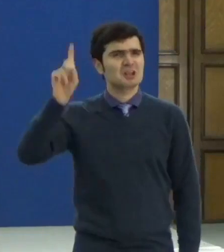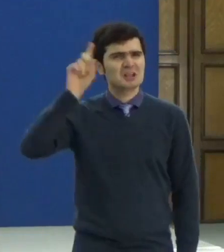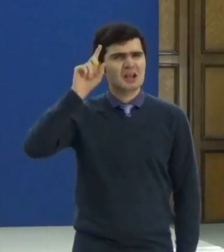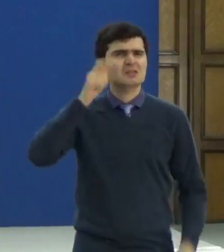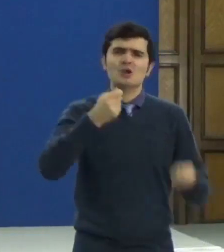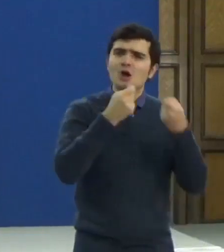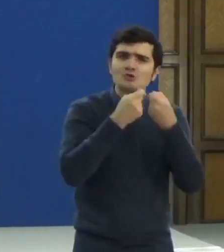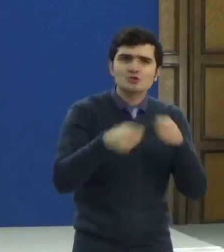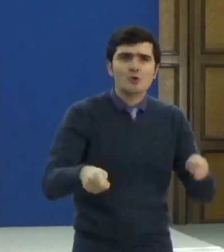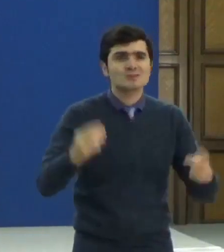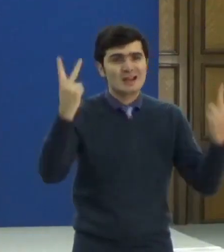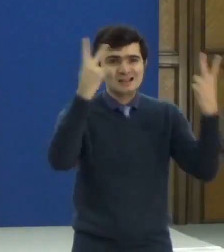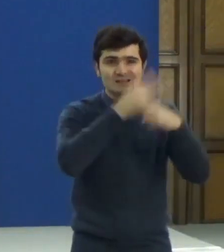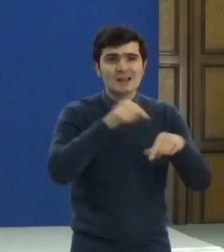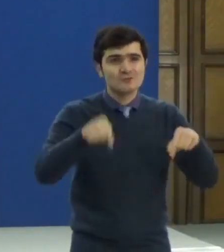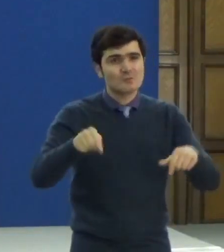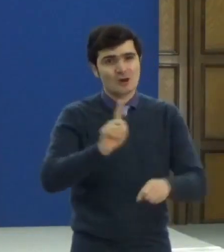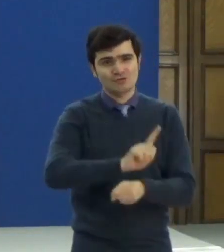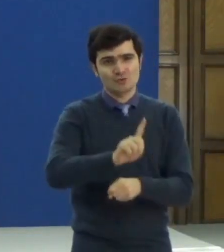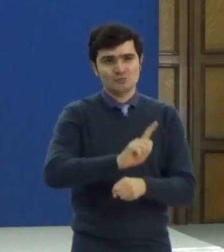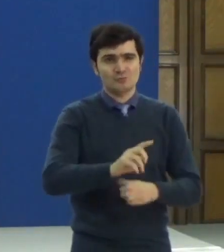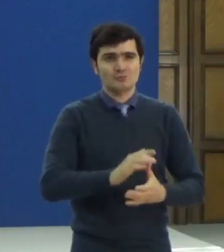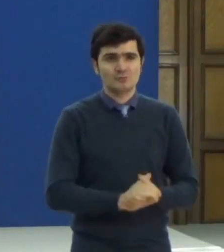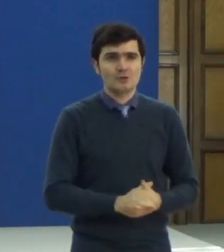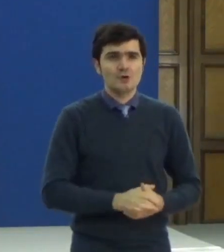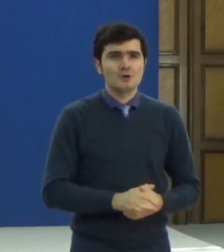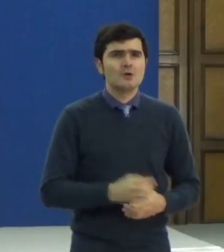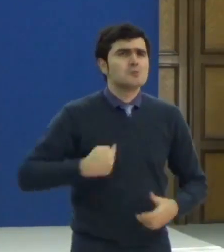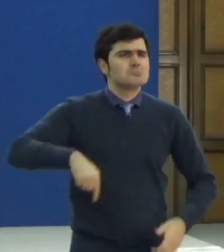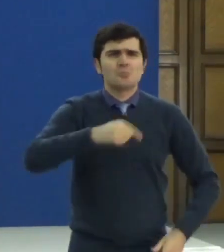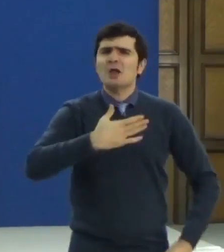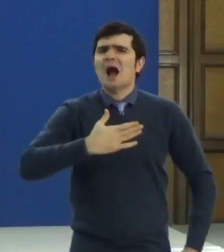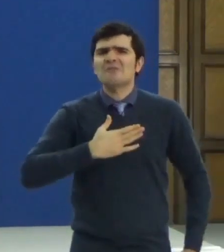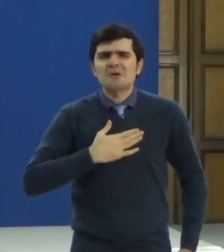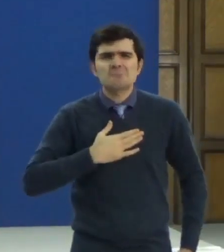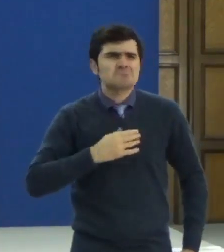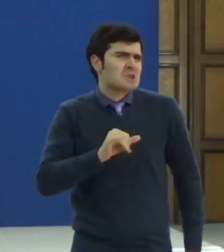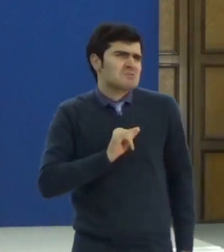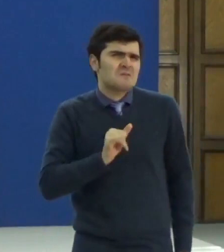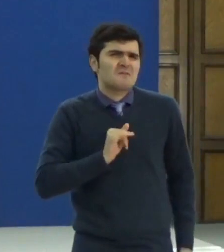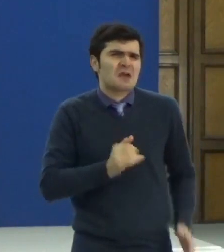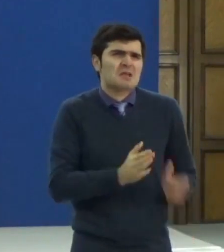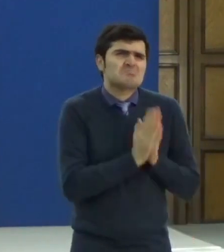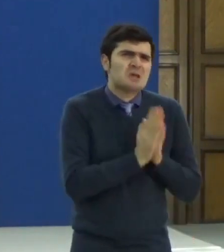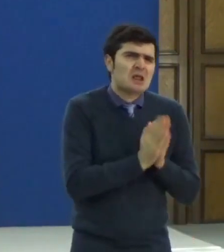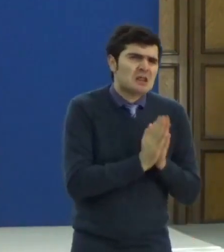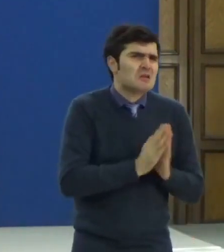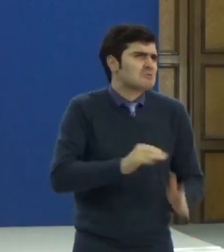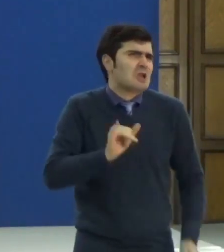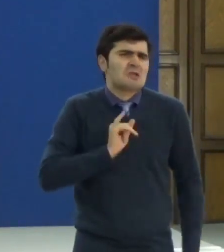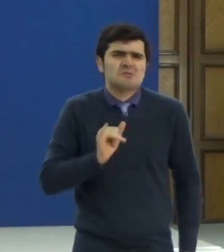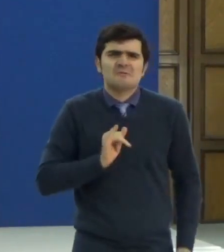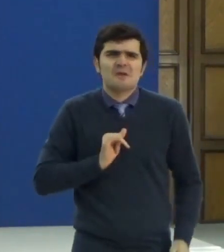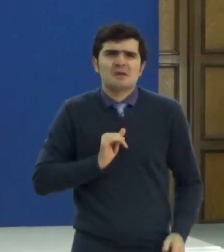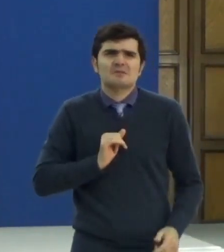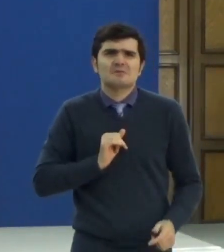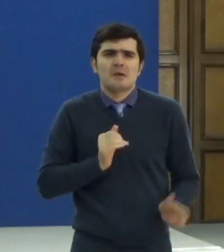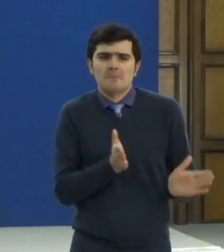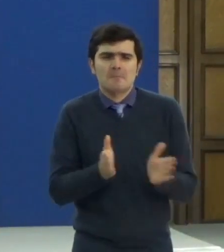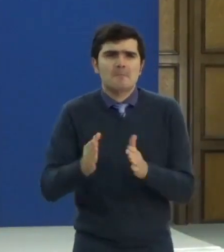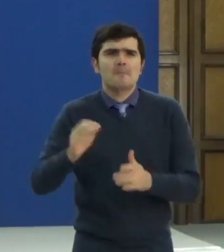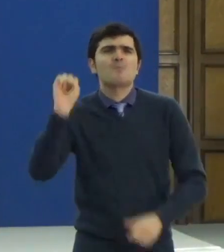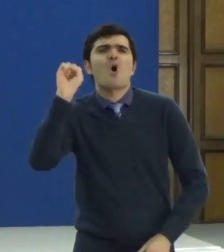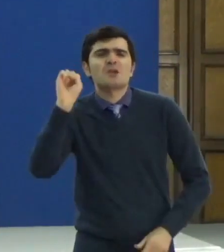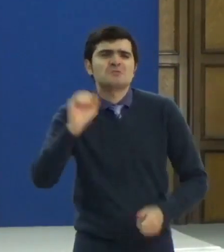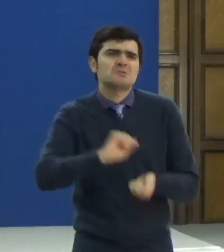înțelegem acest lucru. Avem, indiferent de religia noastră, de orientarea politică sau